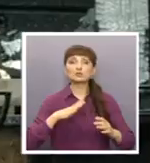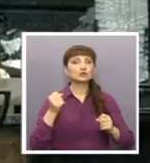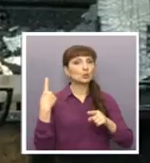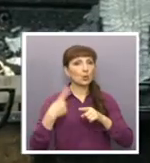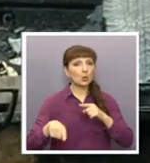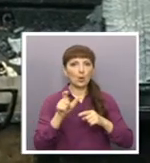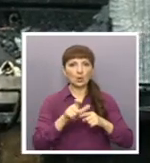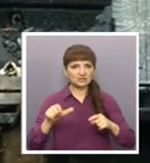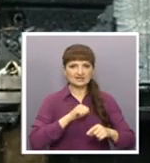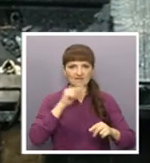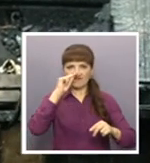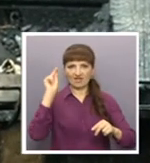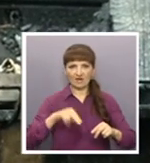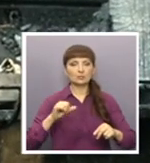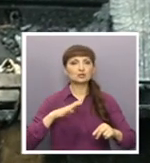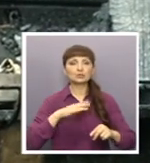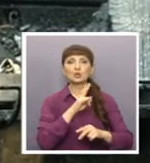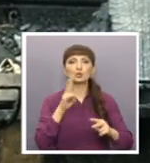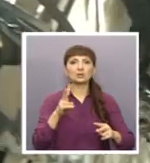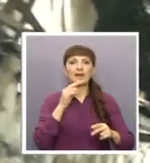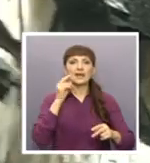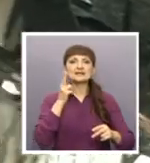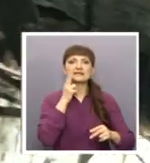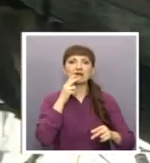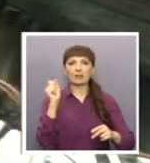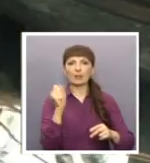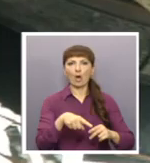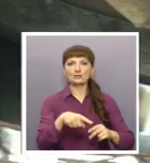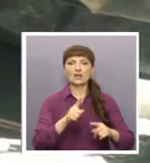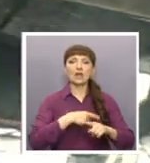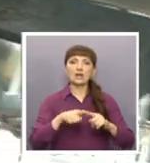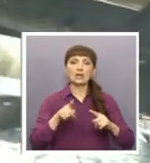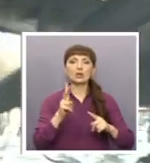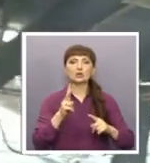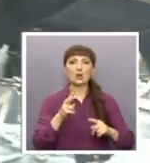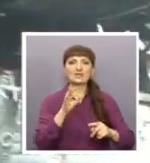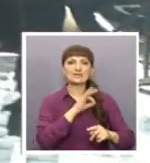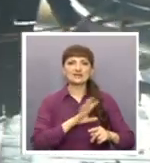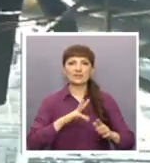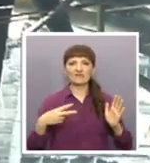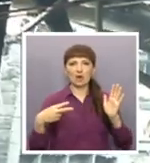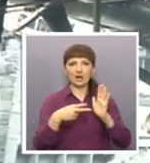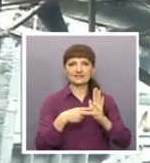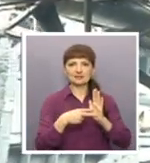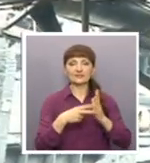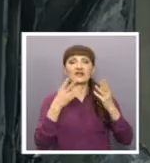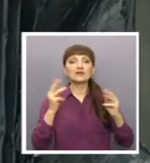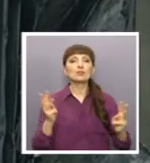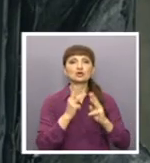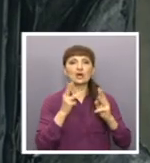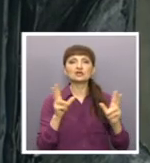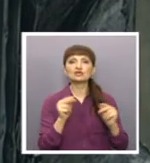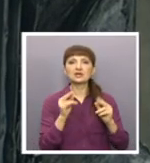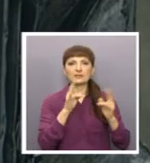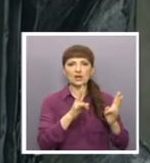и человеческий фактор. Нередко бывает, что кто-то, не потушив, бросает окурок, а кто-то пользуется неисправной розеткой. В день пожара, к счастью, обошлось